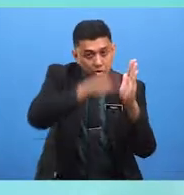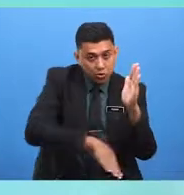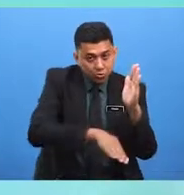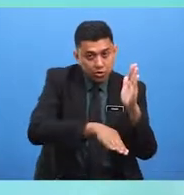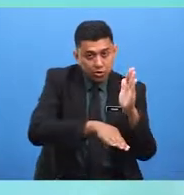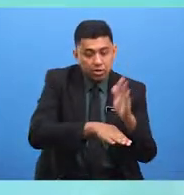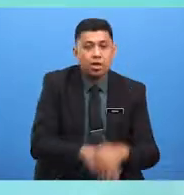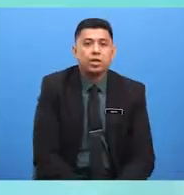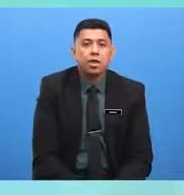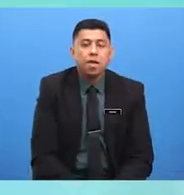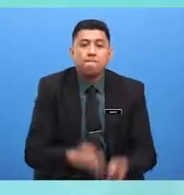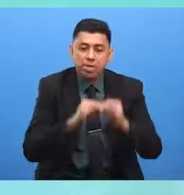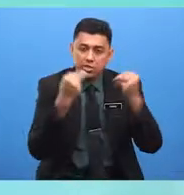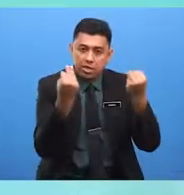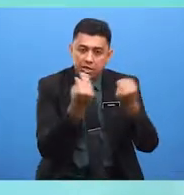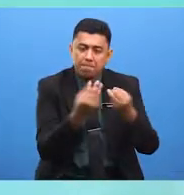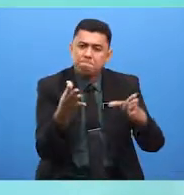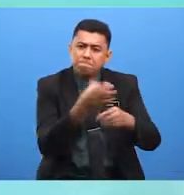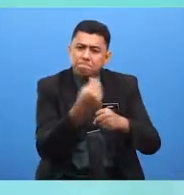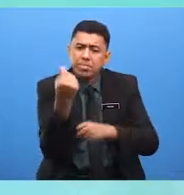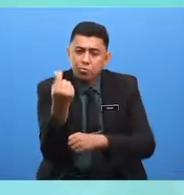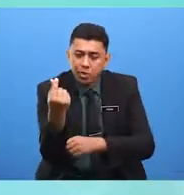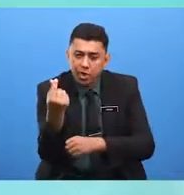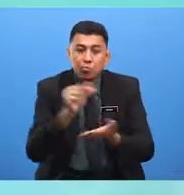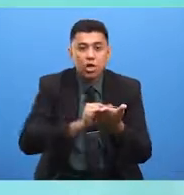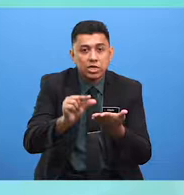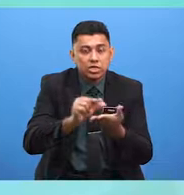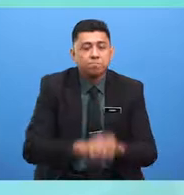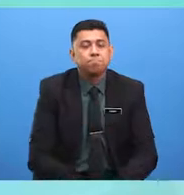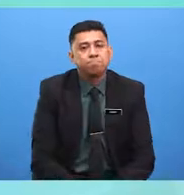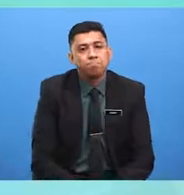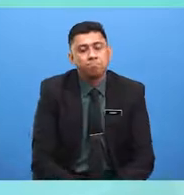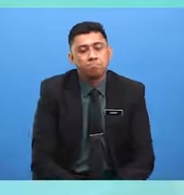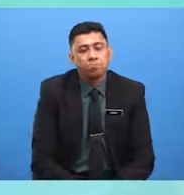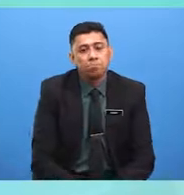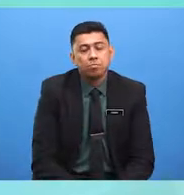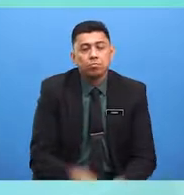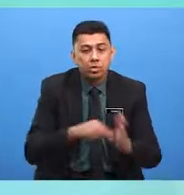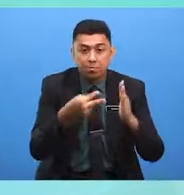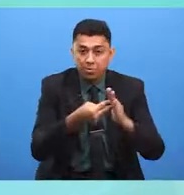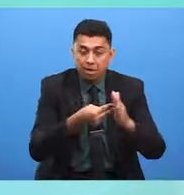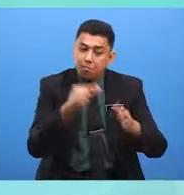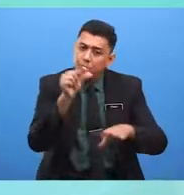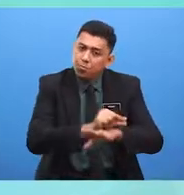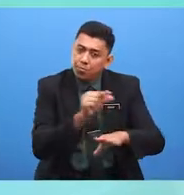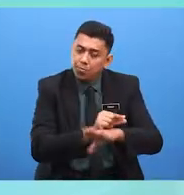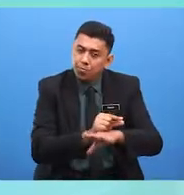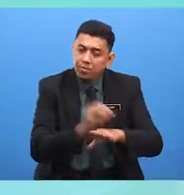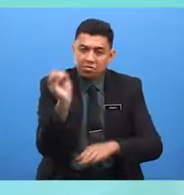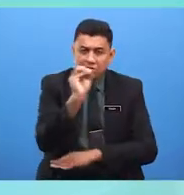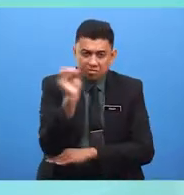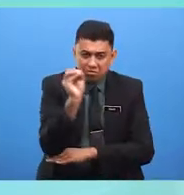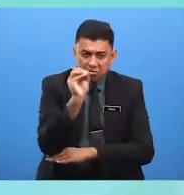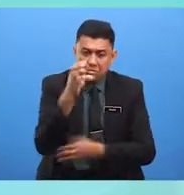masyarakat apabila berlaku penurunan pendapatan bermakna pengguna tidak mempunyai